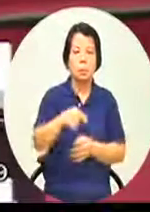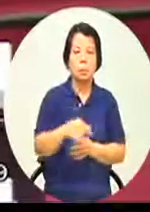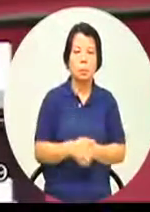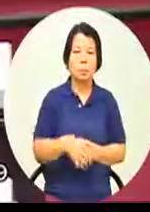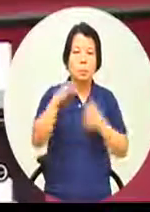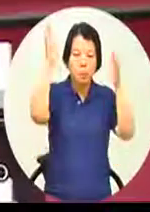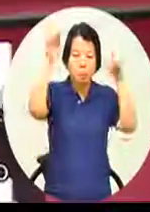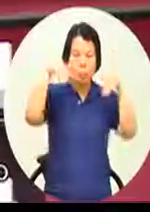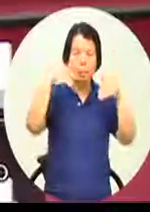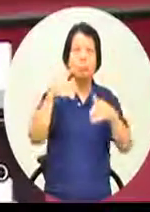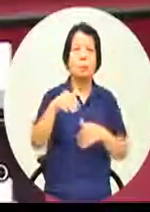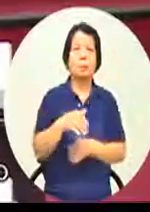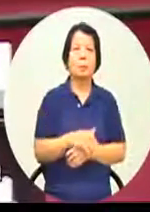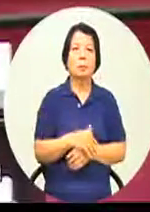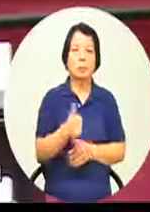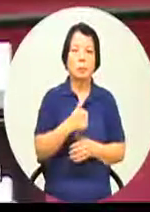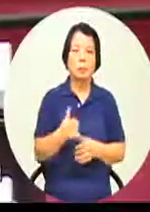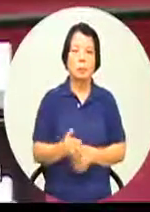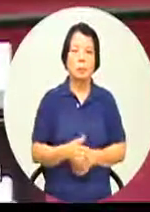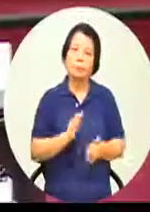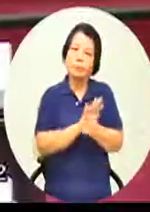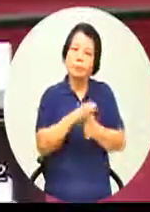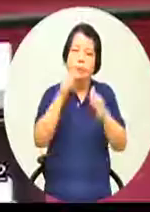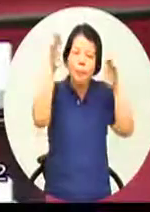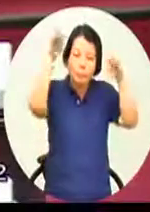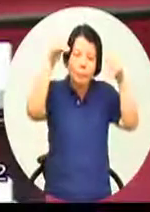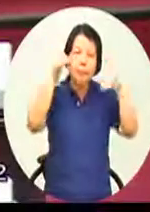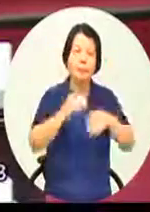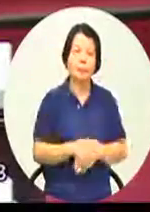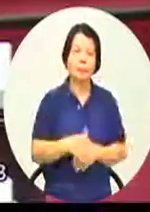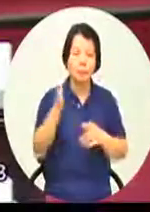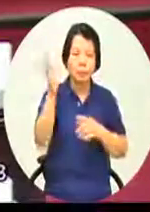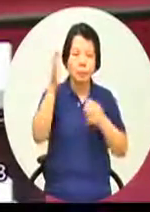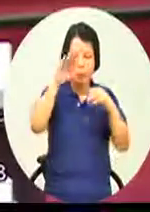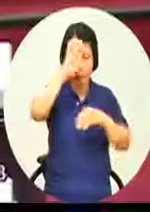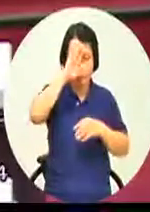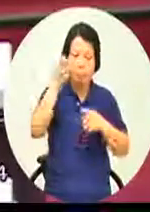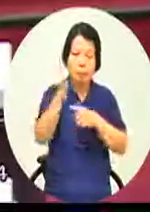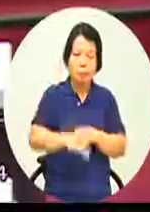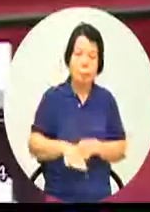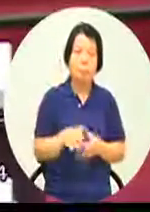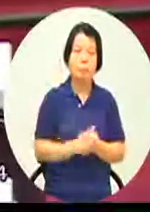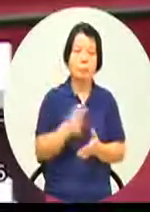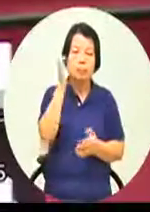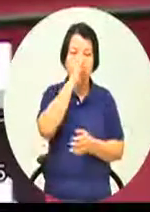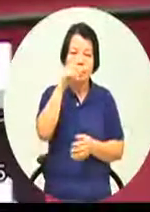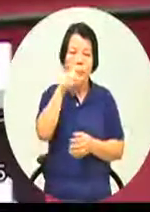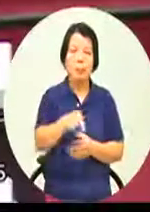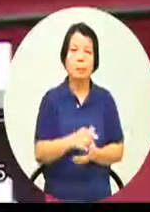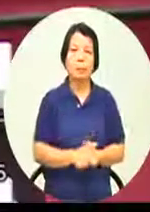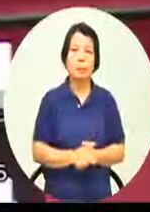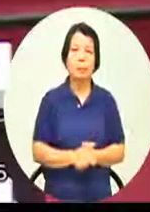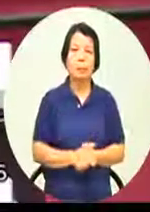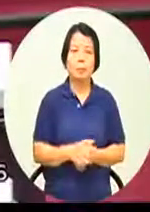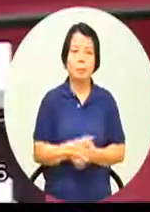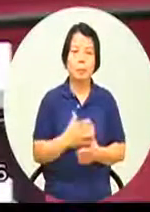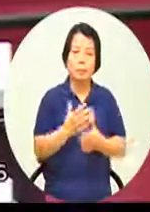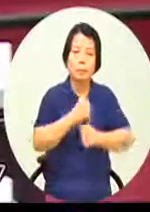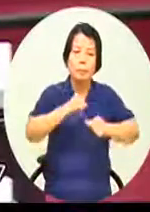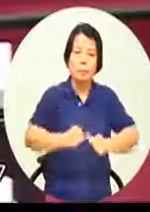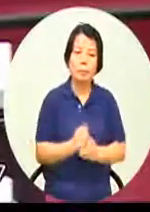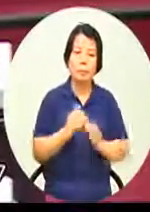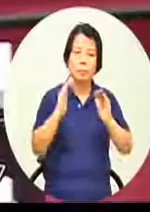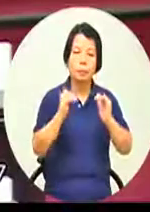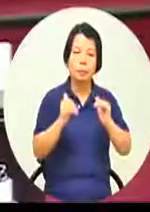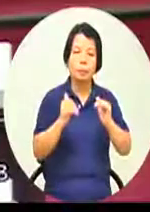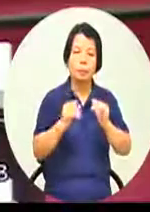个欧妈妈这个他的爱犬，然后呢因为生病往生，后来就也去找这些生命礼仪公司